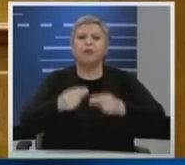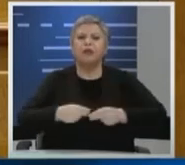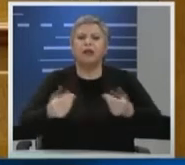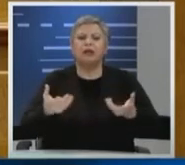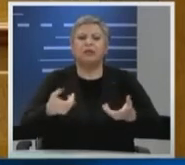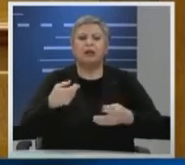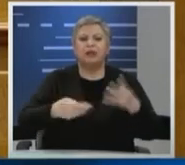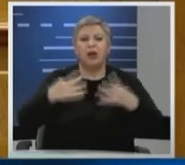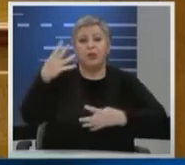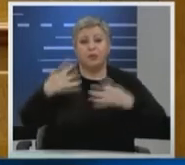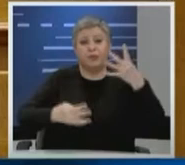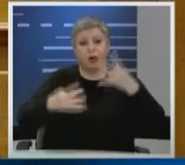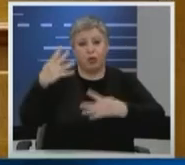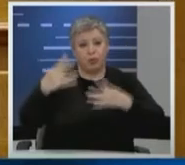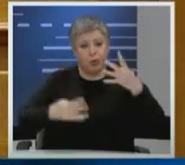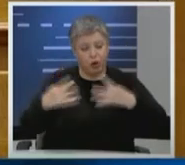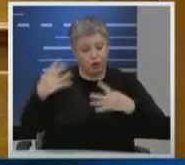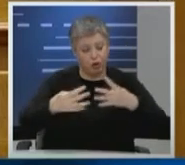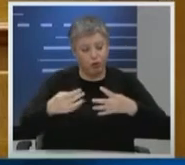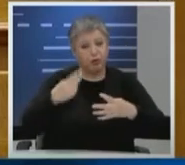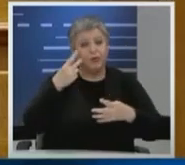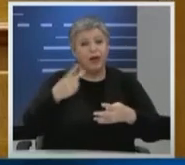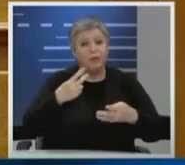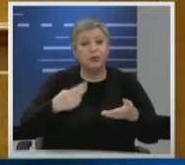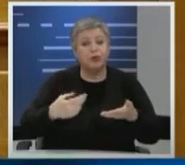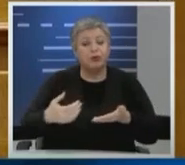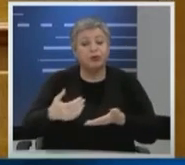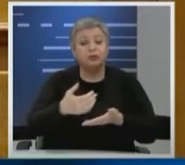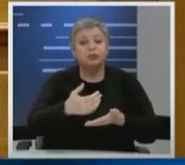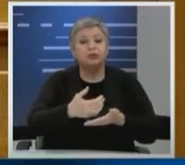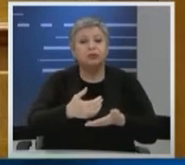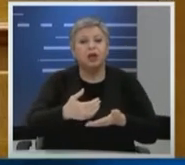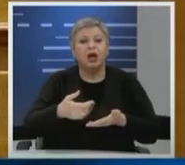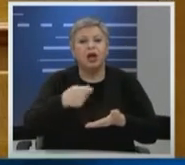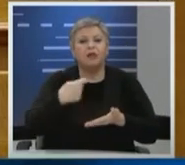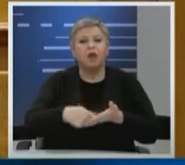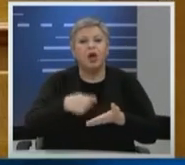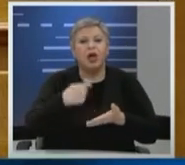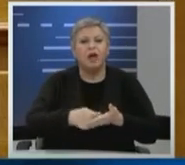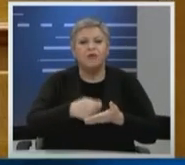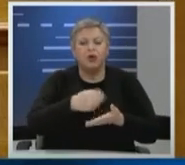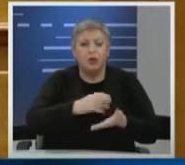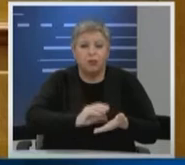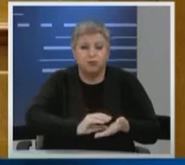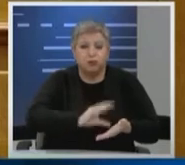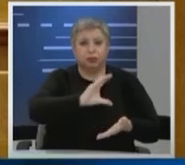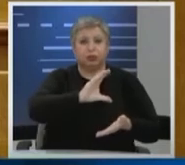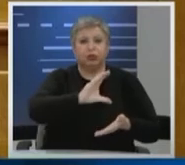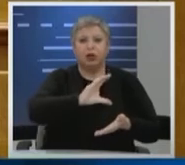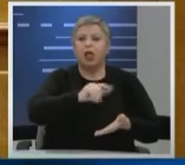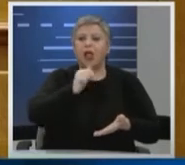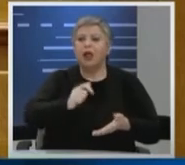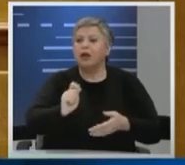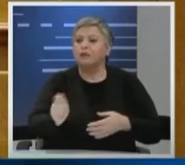κρατικός προϋπολογισμός με αύξηση των φορολογικών εσόδων και μείωση των κρατικών δαπανών δεν το λες